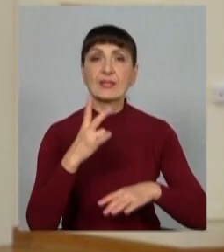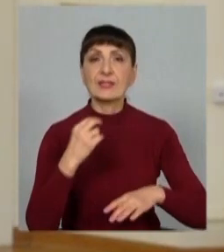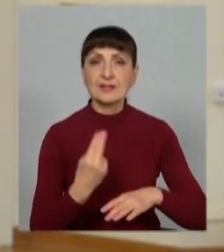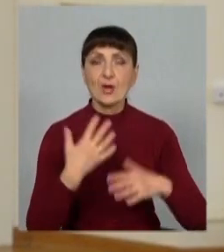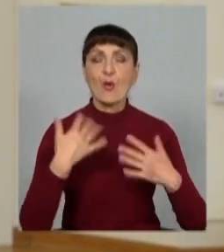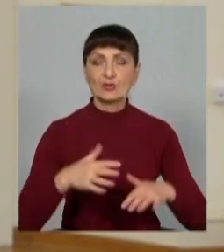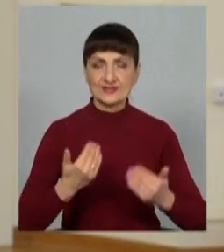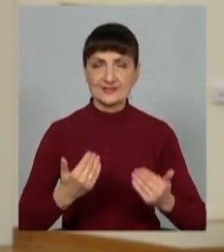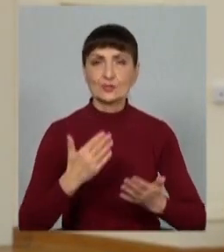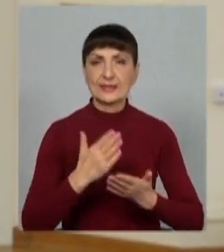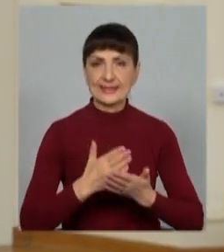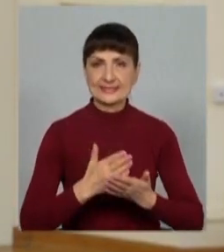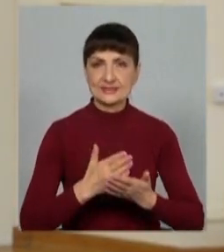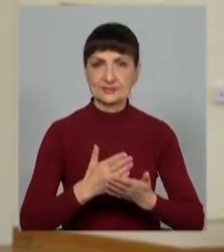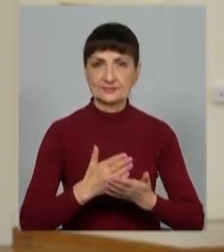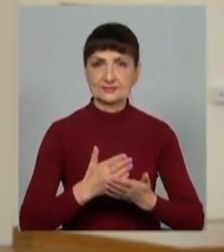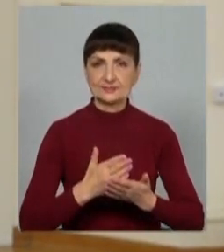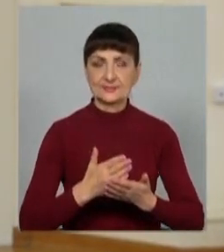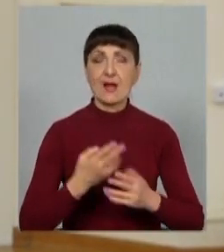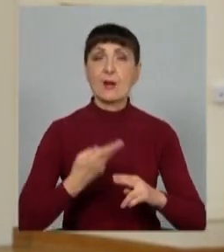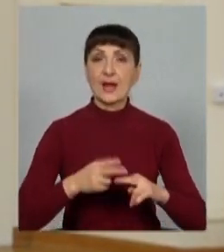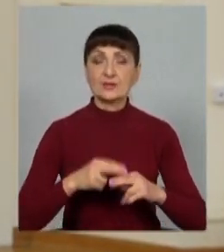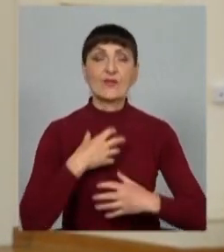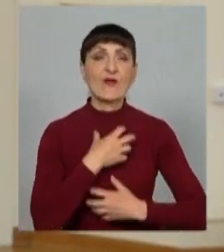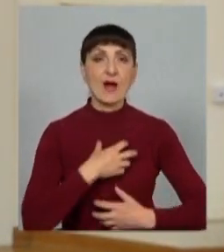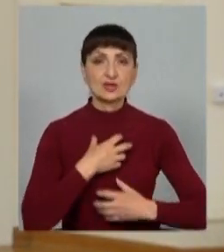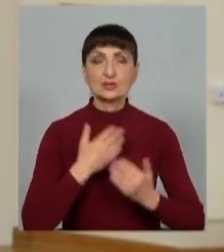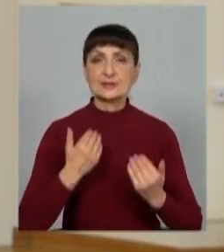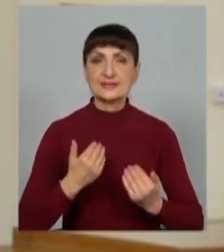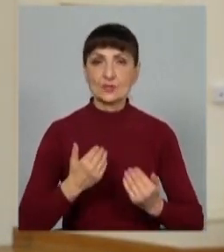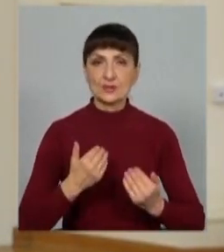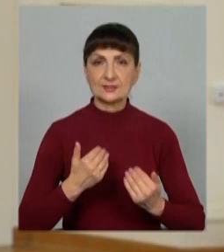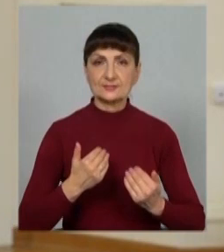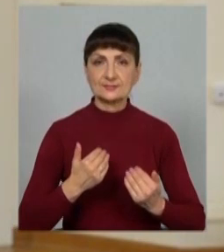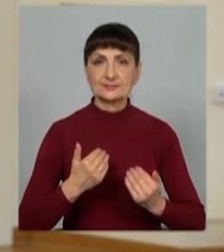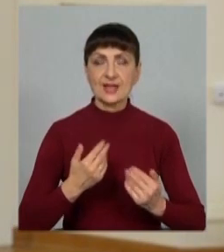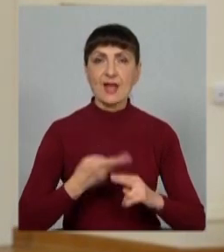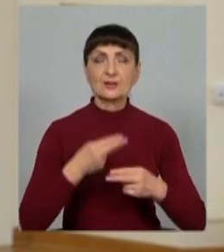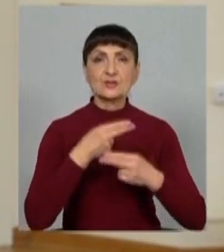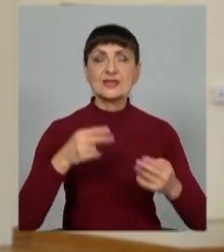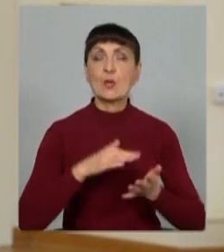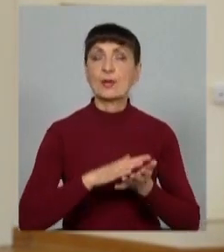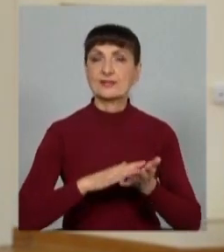уже на сегодняшний день присутствует. Поэтому важно эту тему